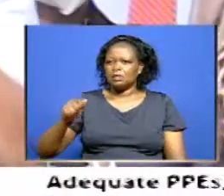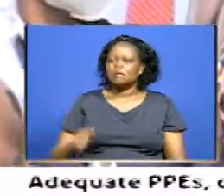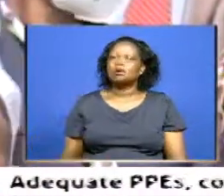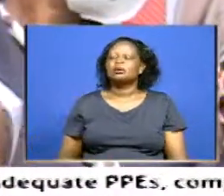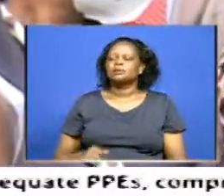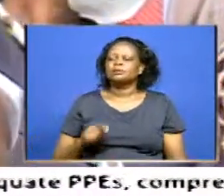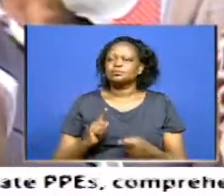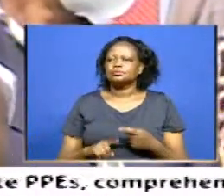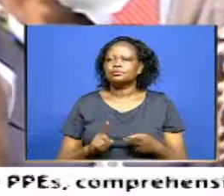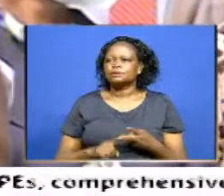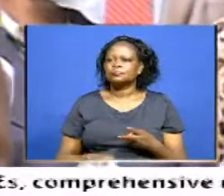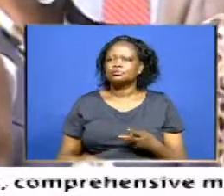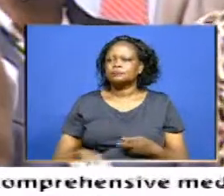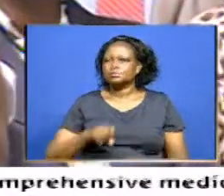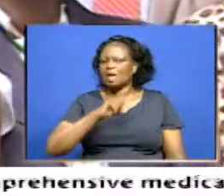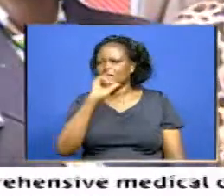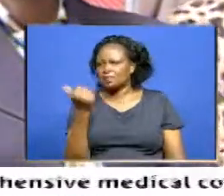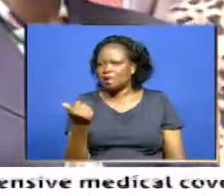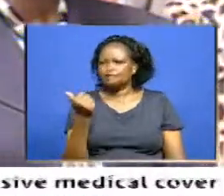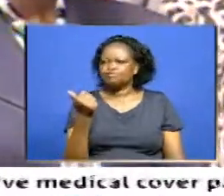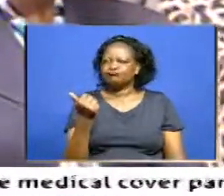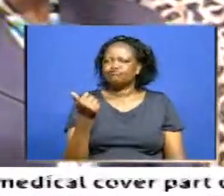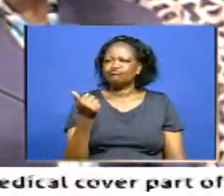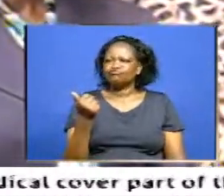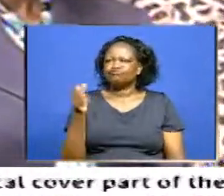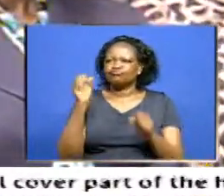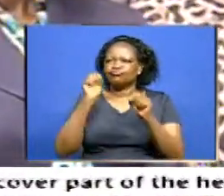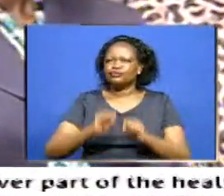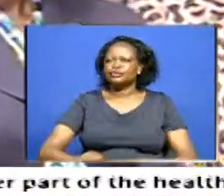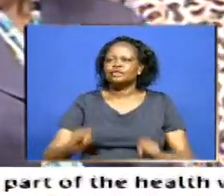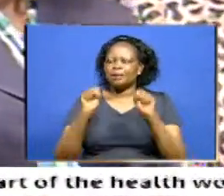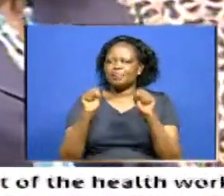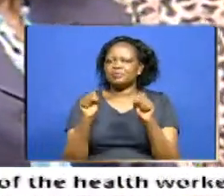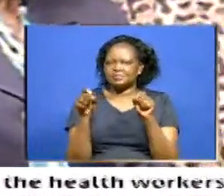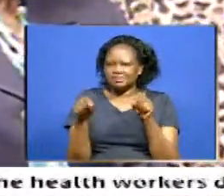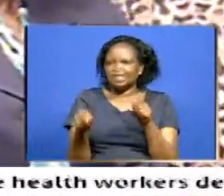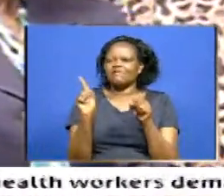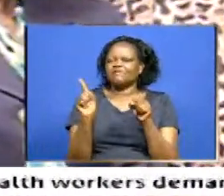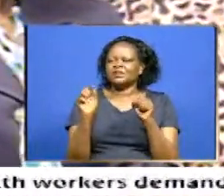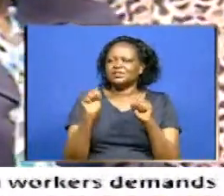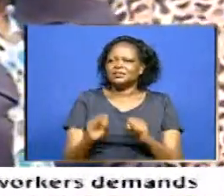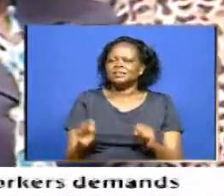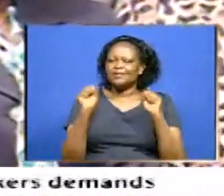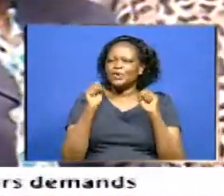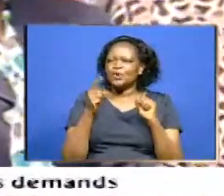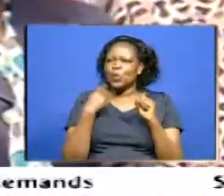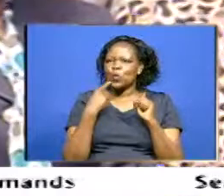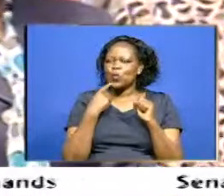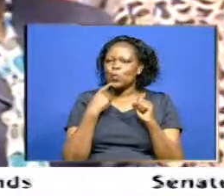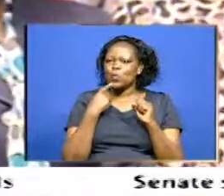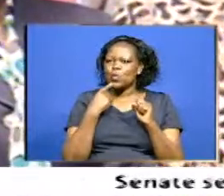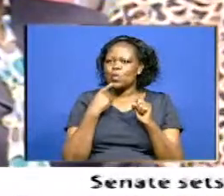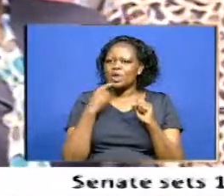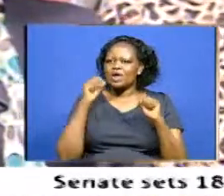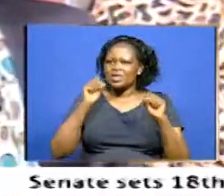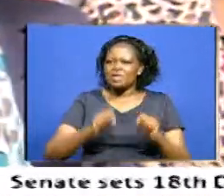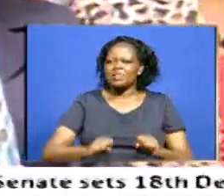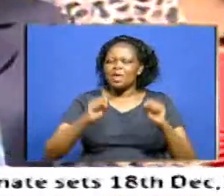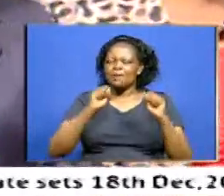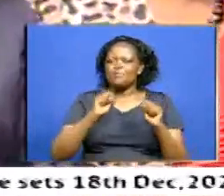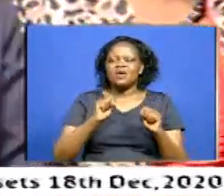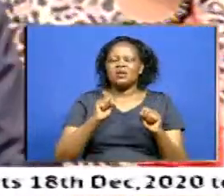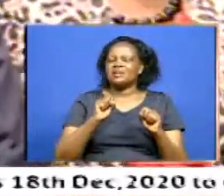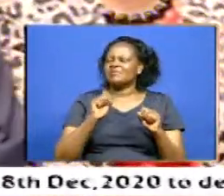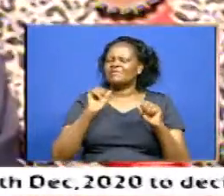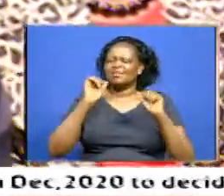hapa. Tuko hapa na pia na chairman mwenyewe, chairman ambaye amekuwa chairman ya maana mwaka hii